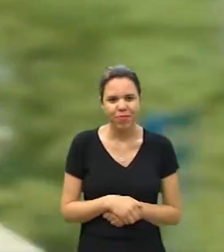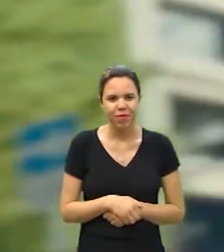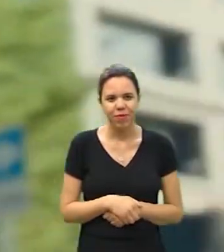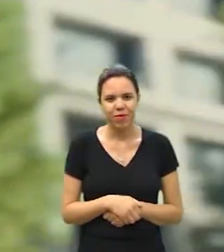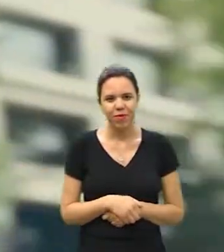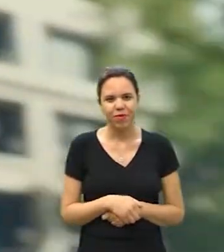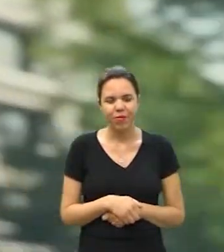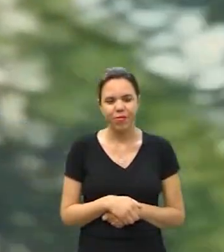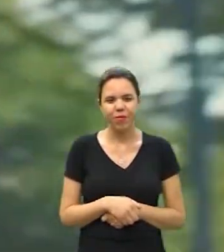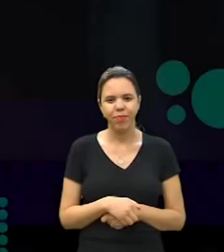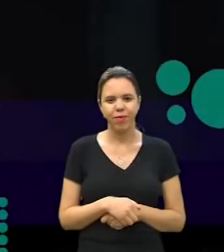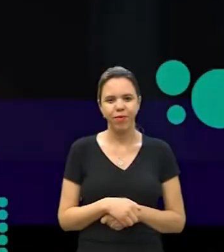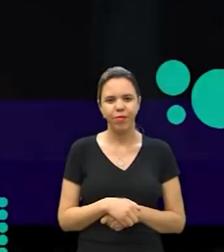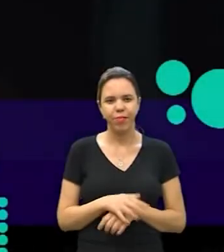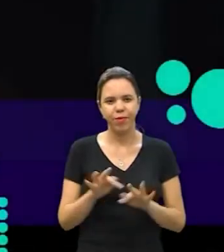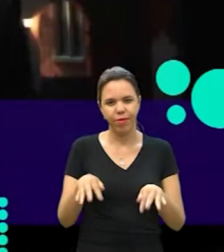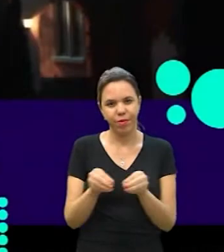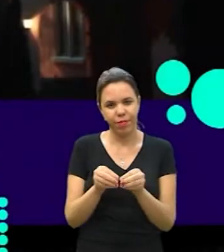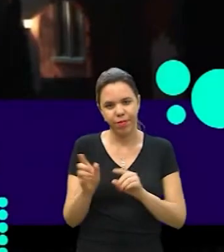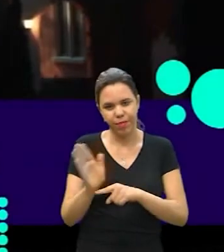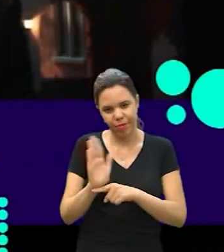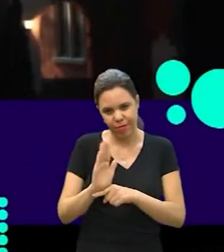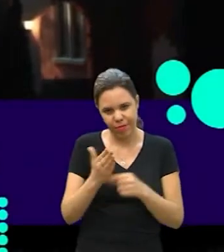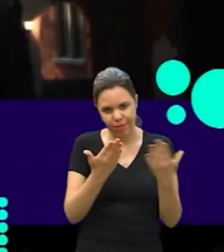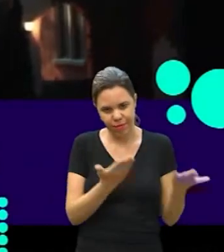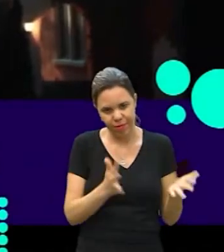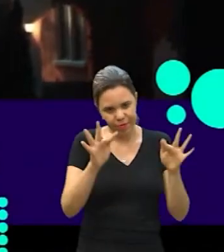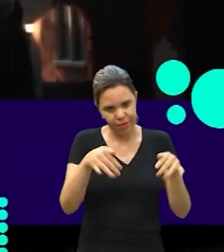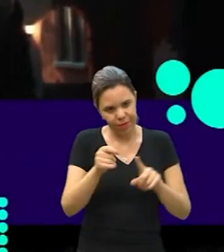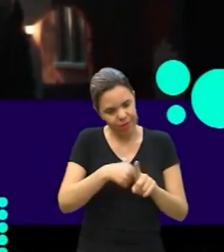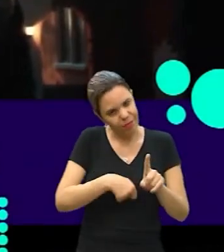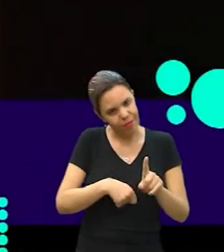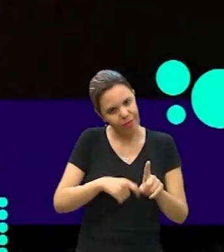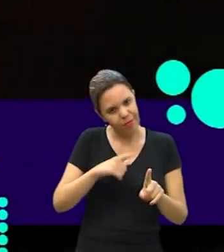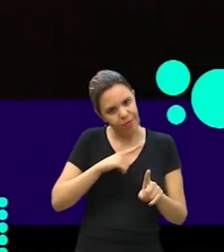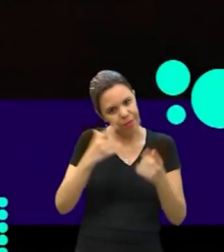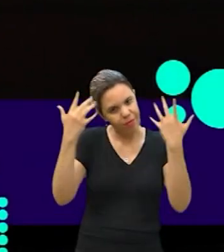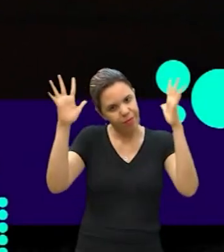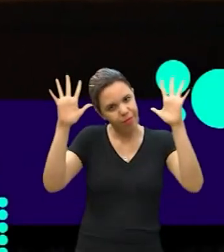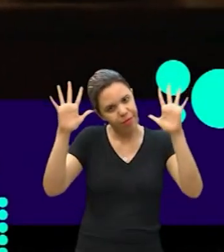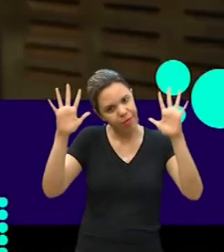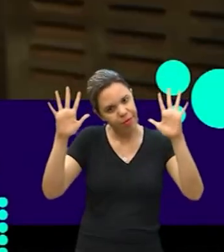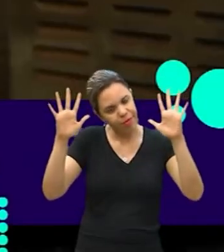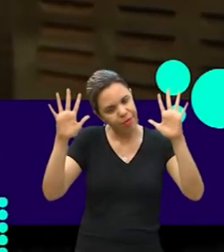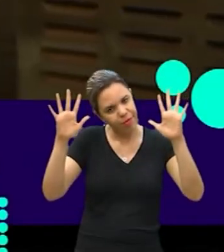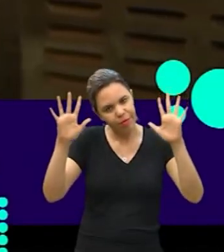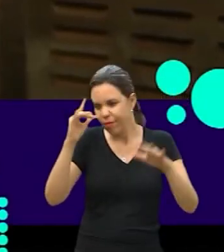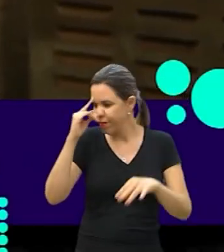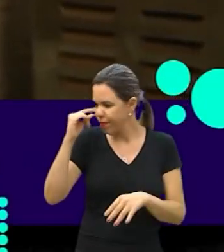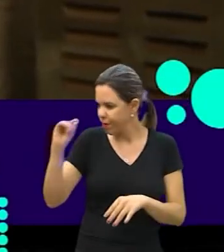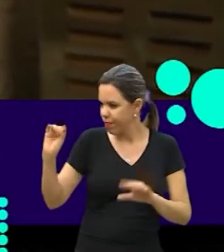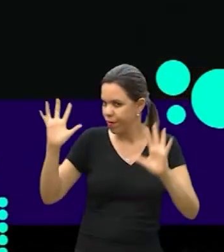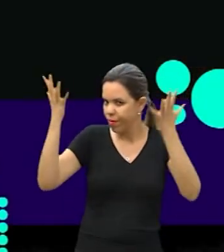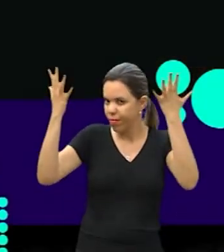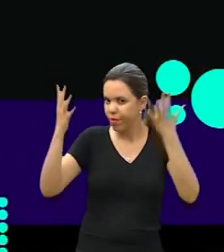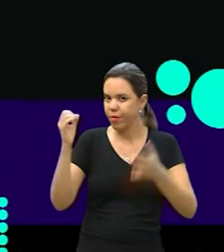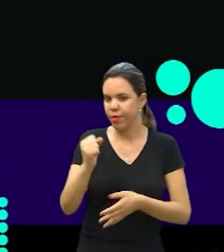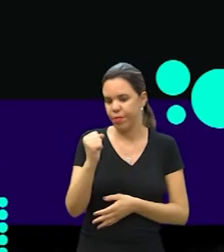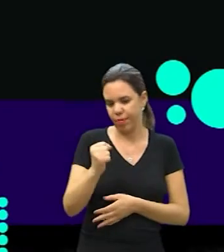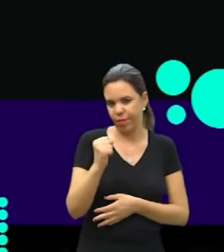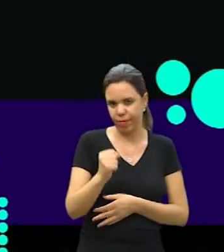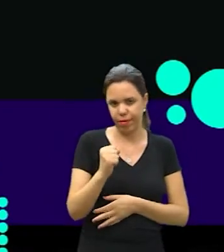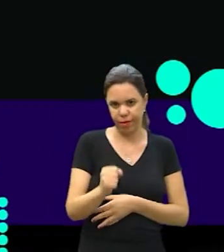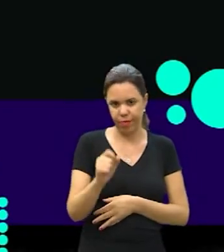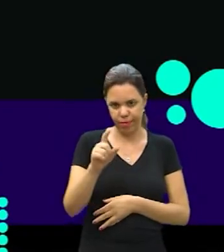目が問いかけている。 Para fechar a sessão cinema, no fim do mês, será comemorado Halloween. E a saga do assassino